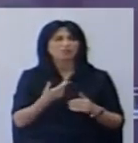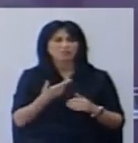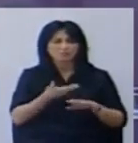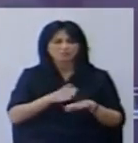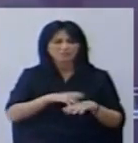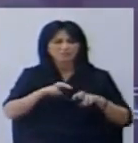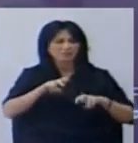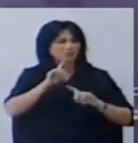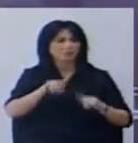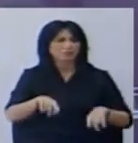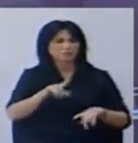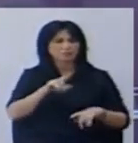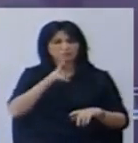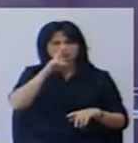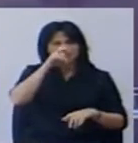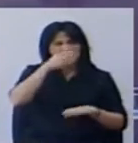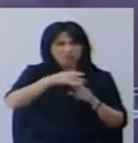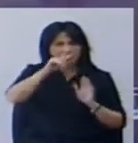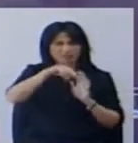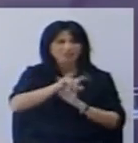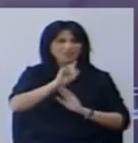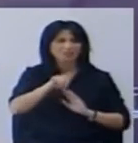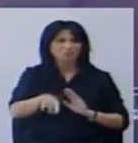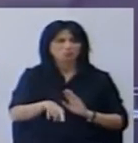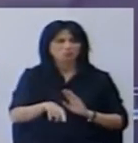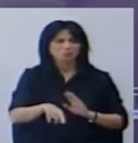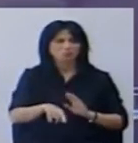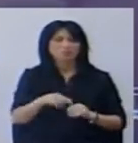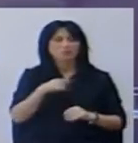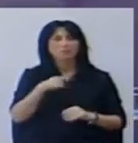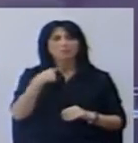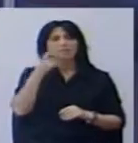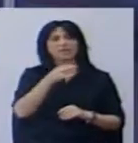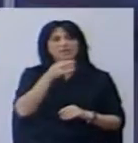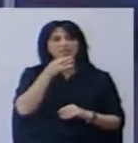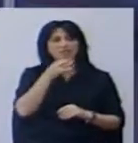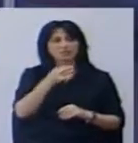გამო ძიებ და ვერ ნახავ იქ შესაბამის დარღვევას. მე პირადად ვიტყვი, რომ ეს